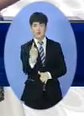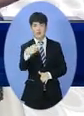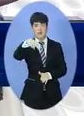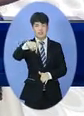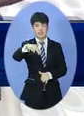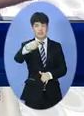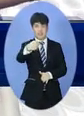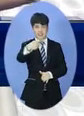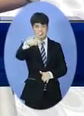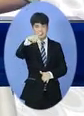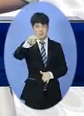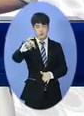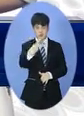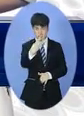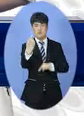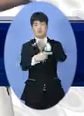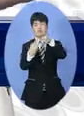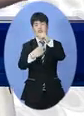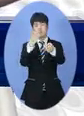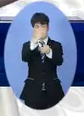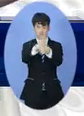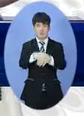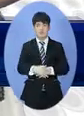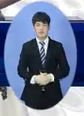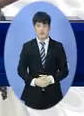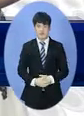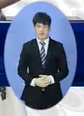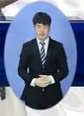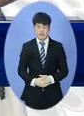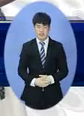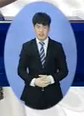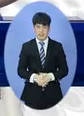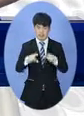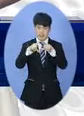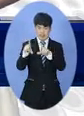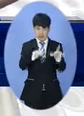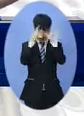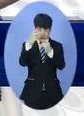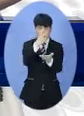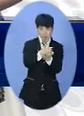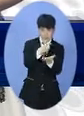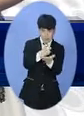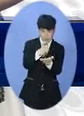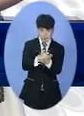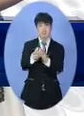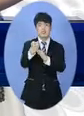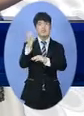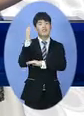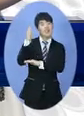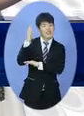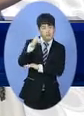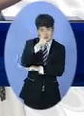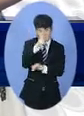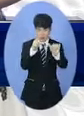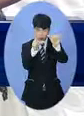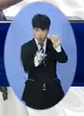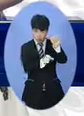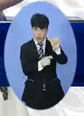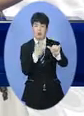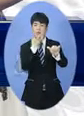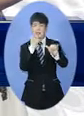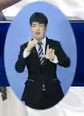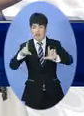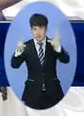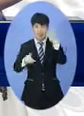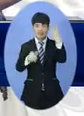로스쿨이 시민들의 높은 참여 속에 진행되고 있습니다. 시민 로스쿨은 생활법률 강연으로 변호사들이 강사로 나와